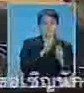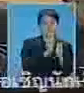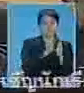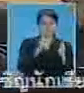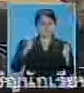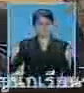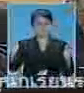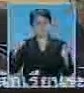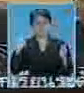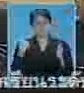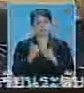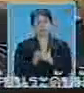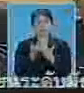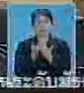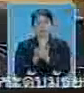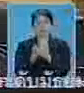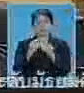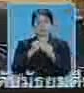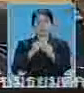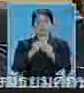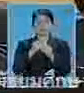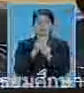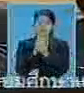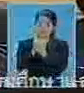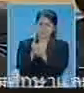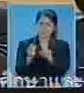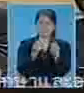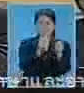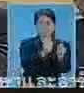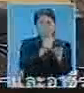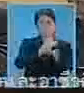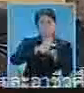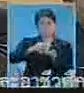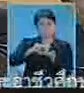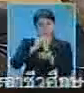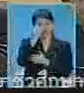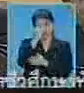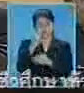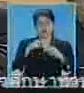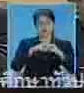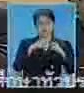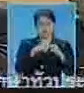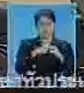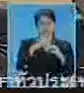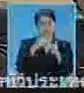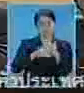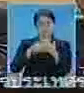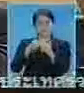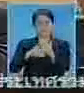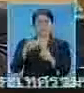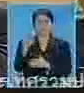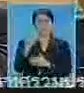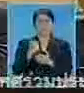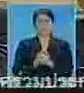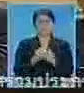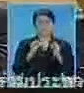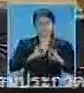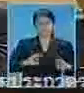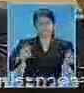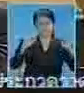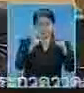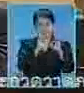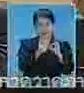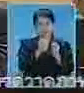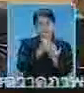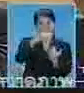รางวัลให้กับมูลนิธิเพื่องานของเขาจะได้ไม่สะดุดดังนั้นเงื่อนไขสำคัญในการคั